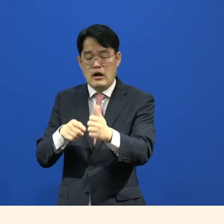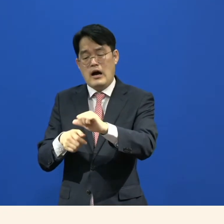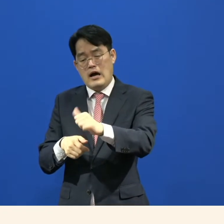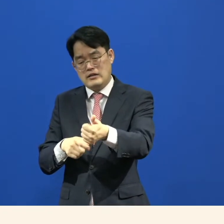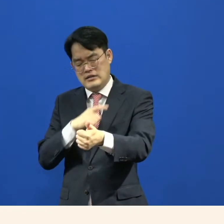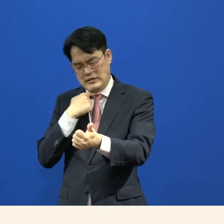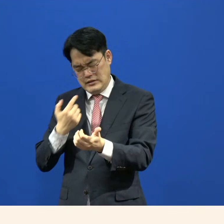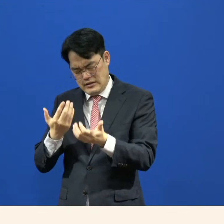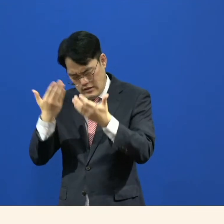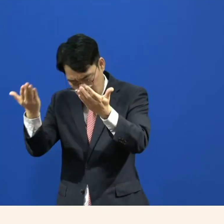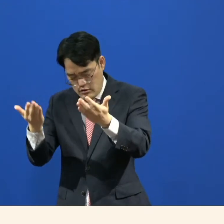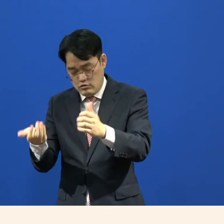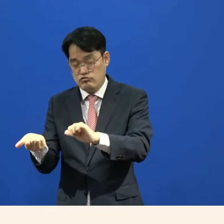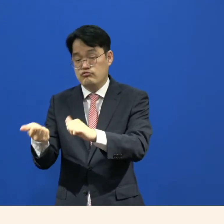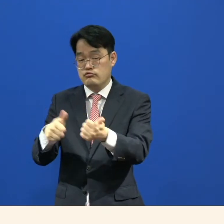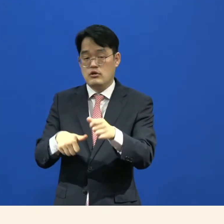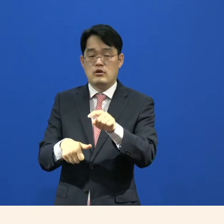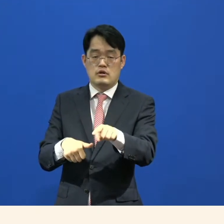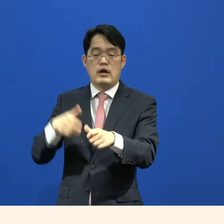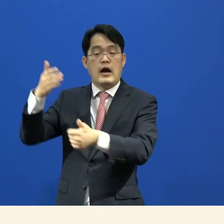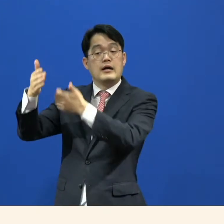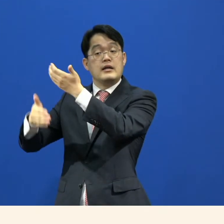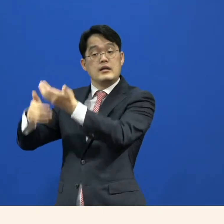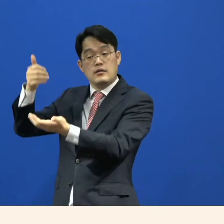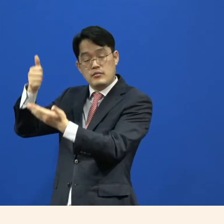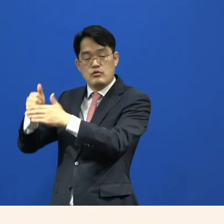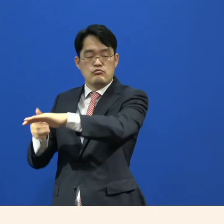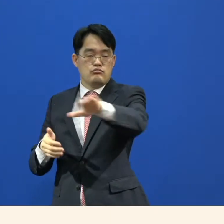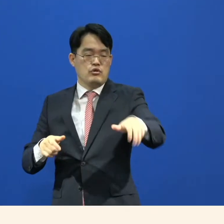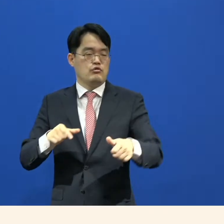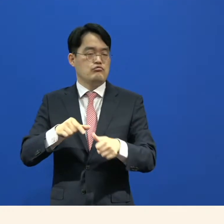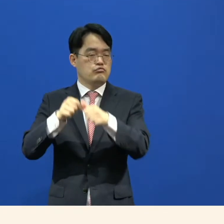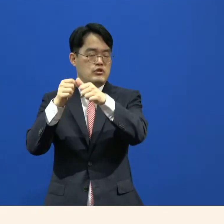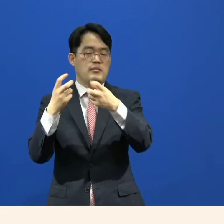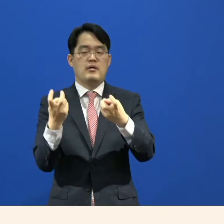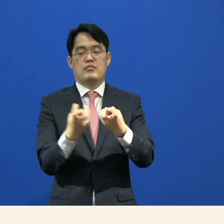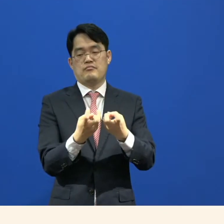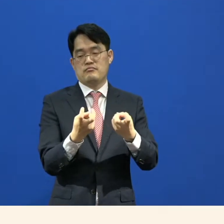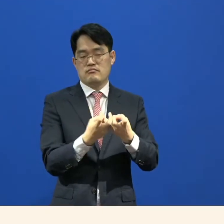그것이 하나님이 우리를 구원하시기 위해서 열어놓으신 길입니다. 구원의 다른 방법이 없어요.